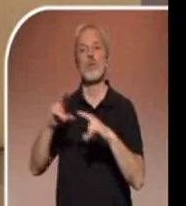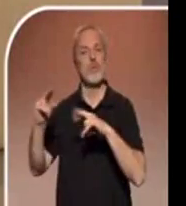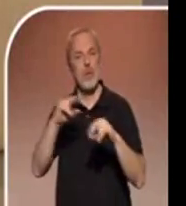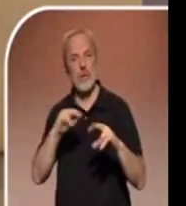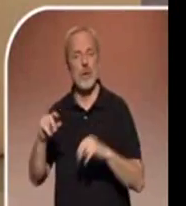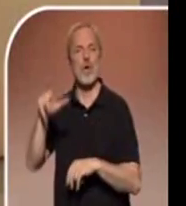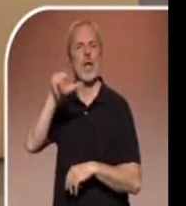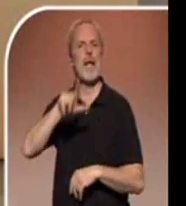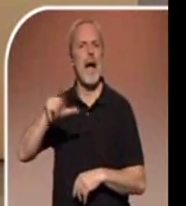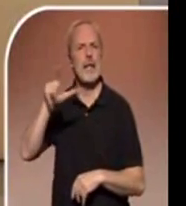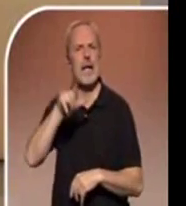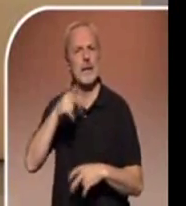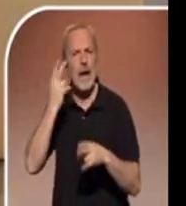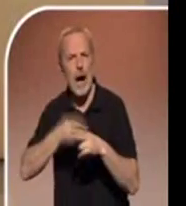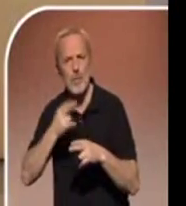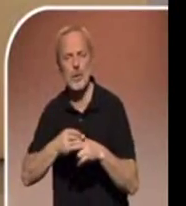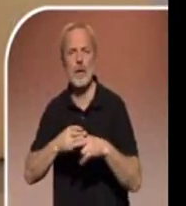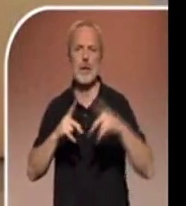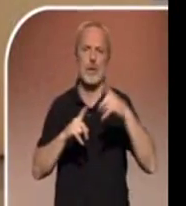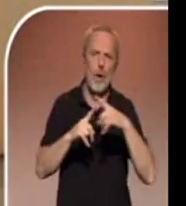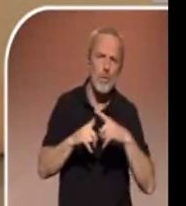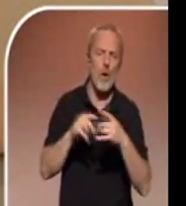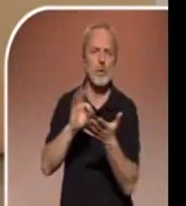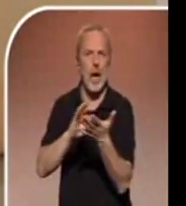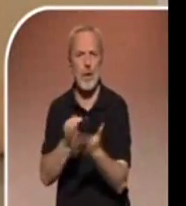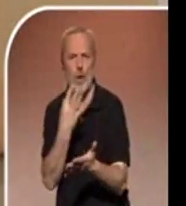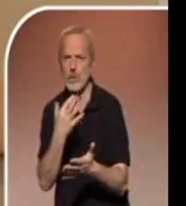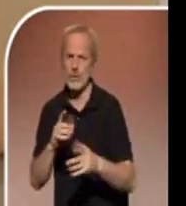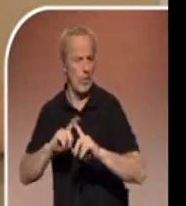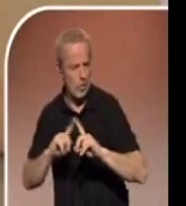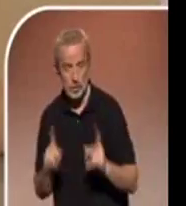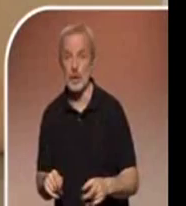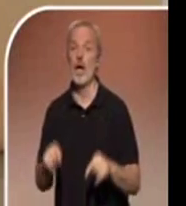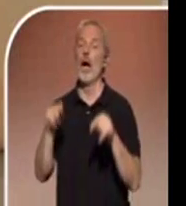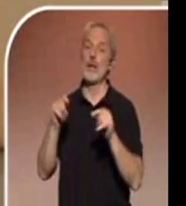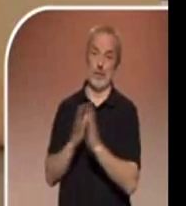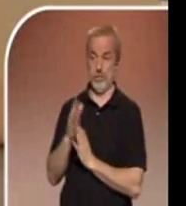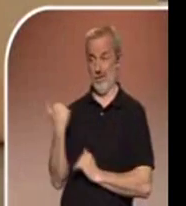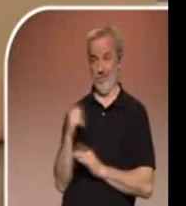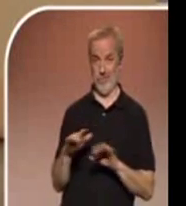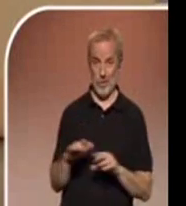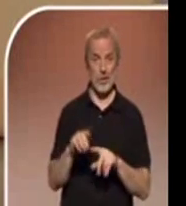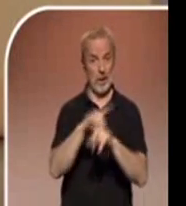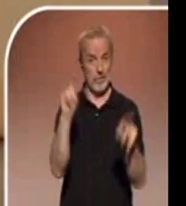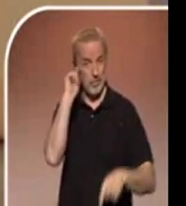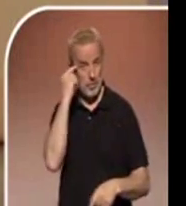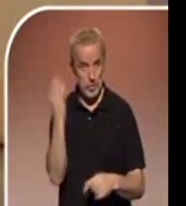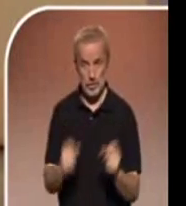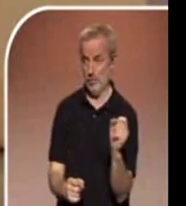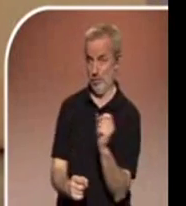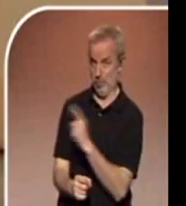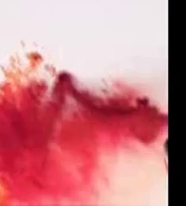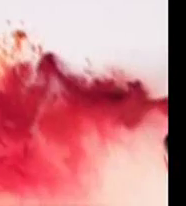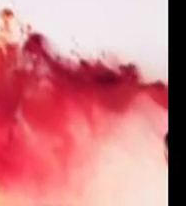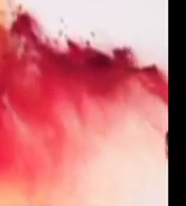mutaci a o hormonální antikoncepci a trombóze. Tak vy to uvedete na pravou míru, ale teď vás poprosíme, abyste šel k počítači, kde na vás čekají dotazy diváků.